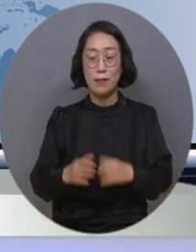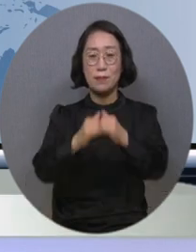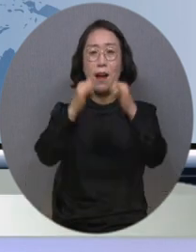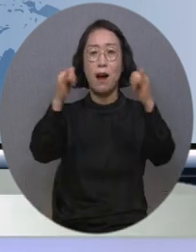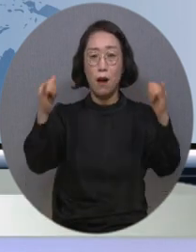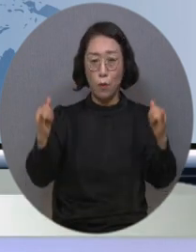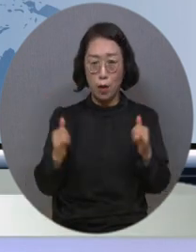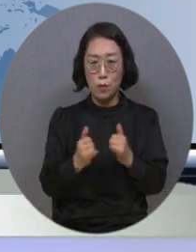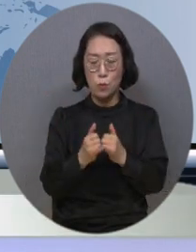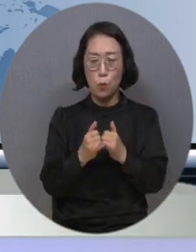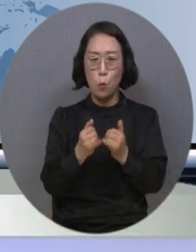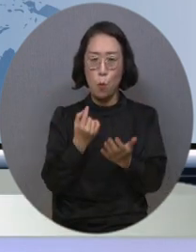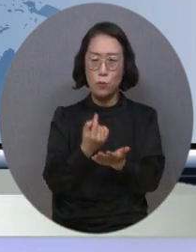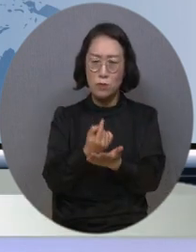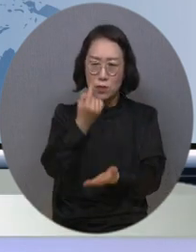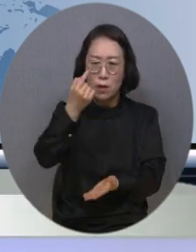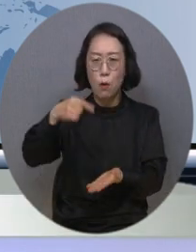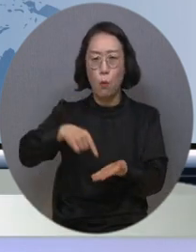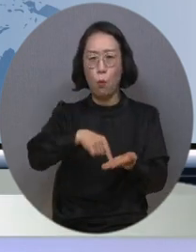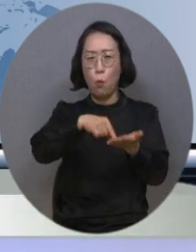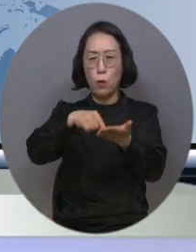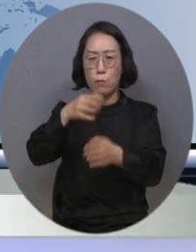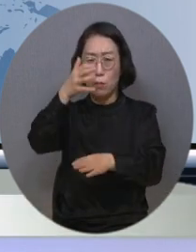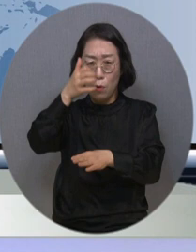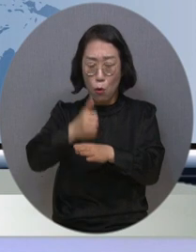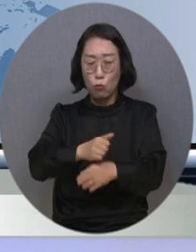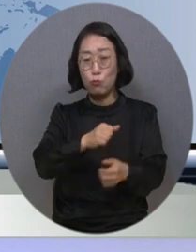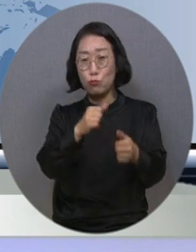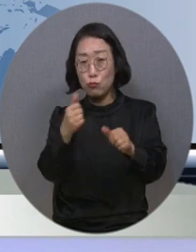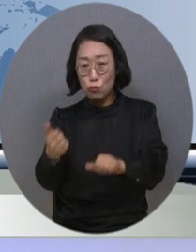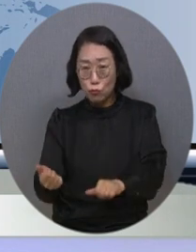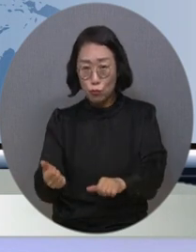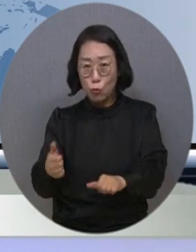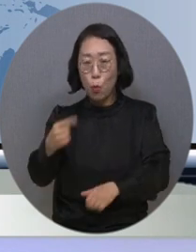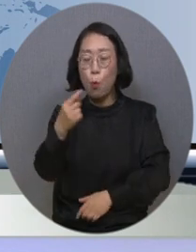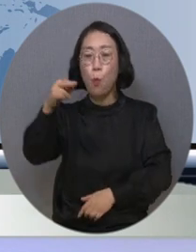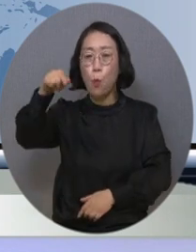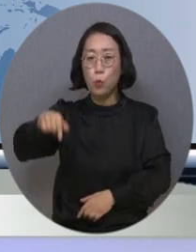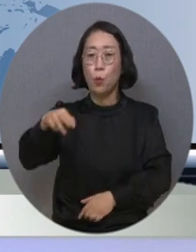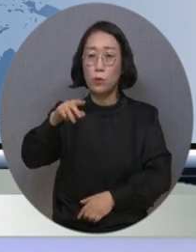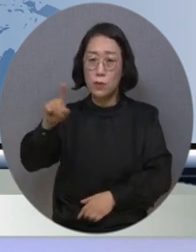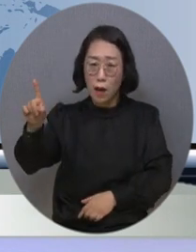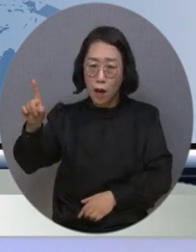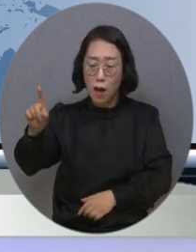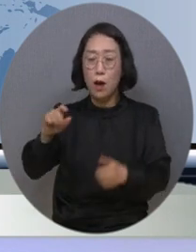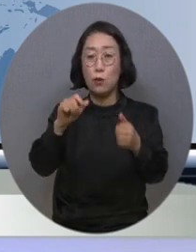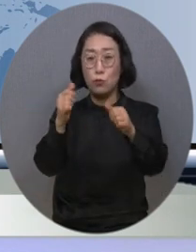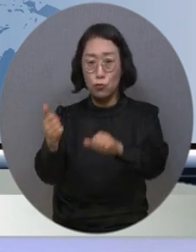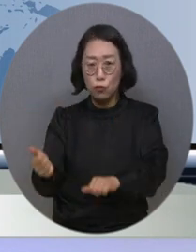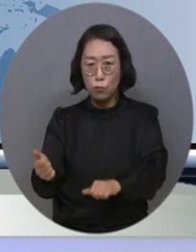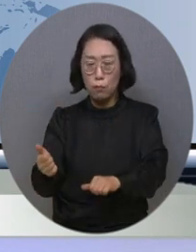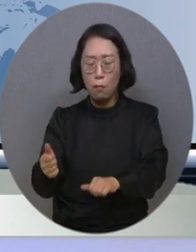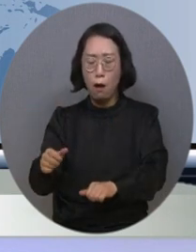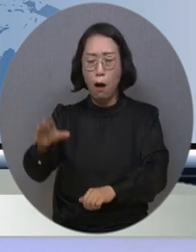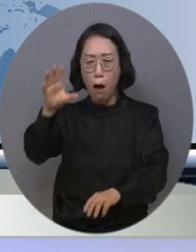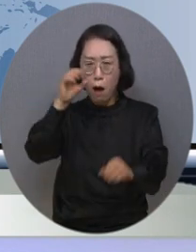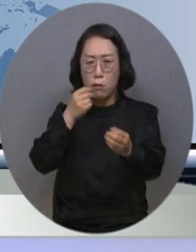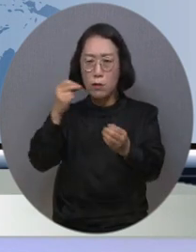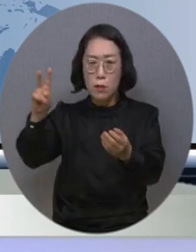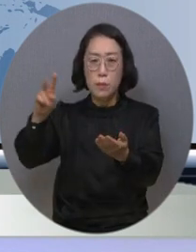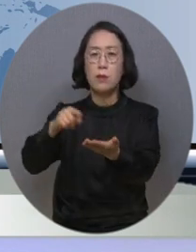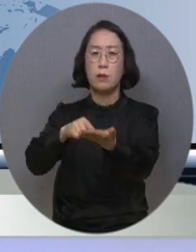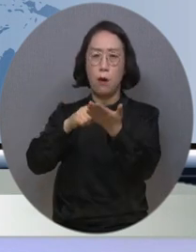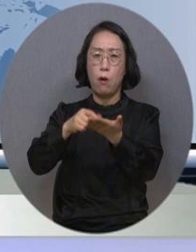사회적으로 고립된 채 홀로 맞는 죽음을 뜻하는 고독사. 이 가슴 아픈 소식을 우리는 생각보다 자주 접하고